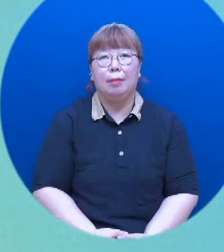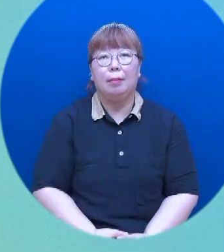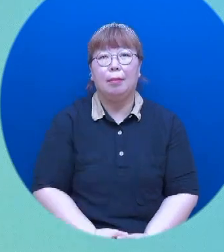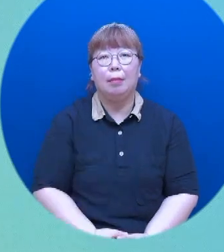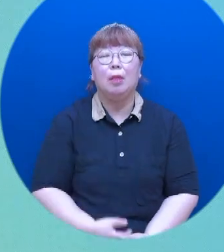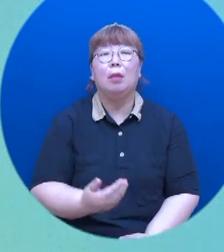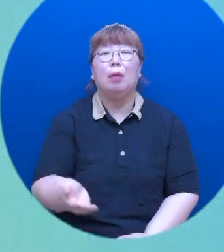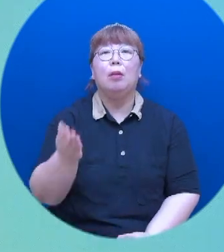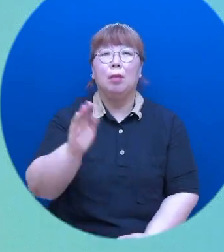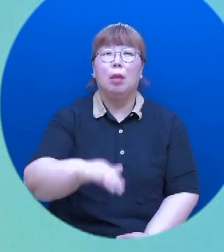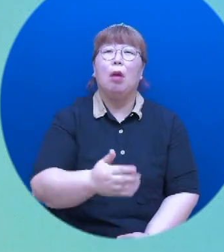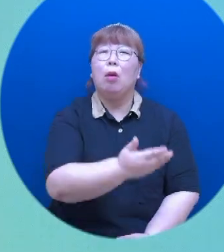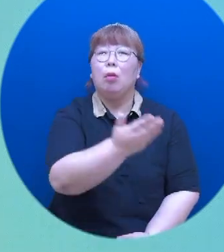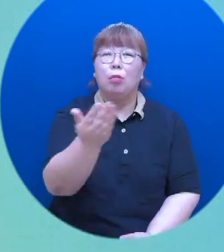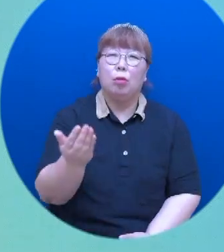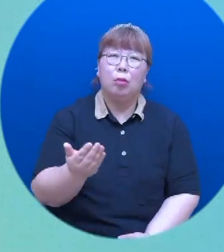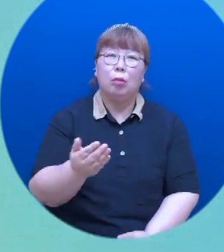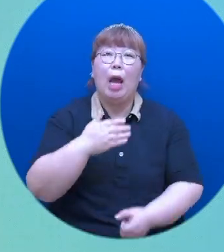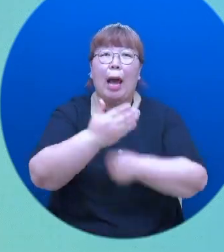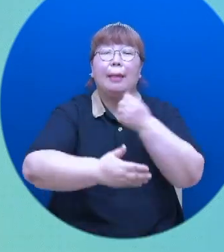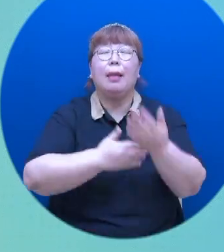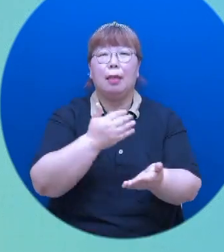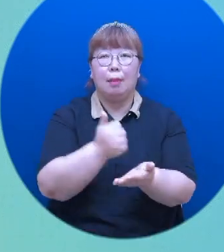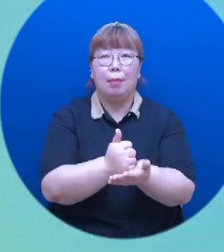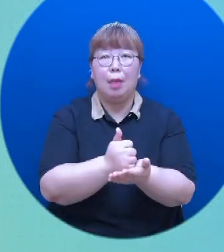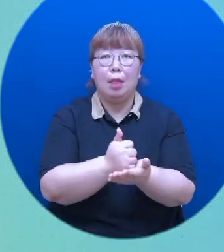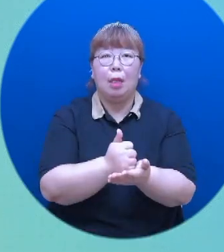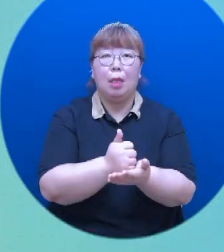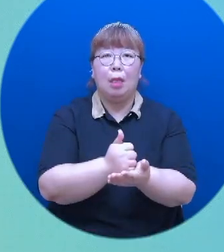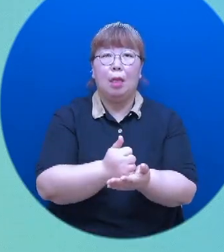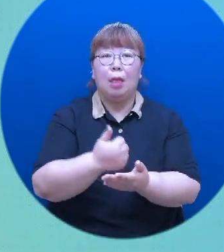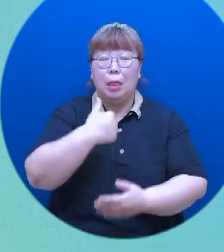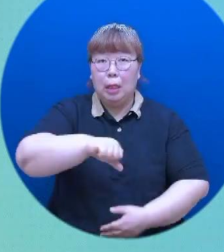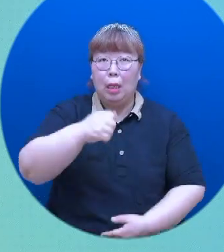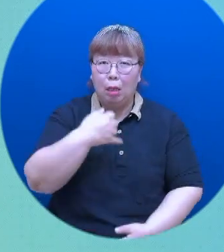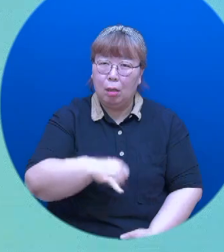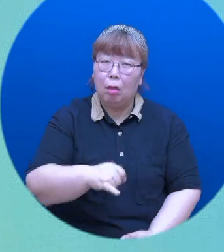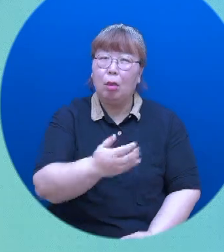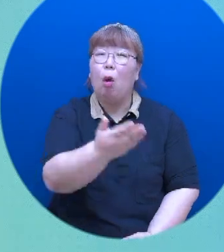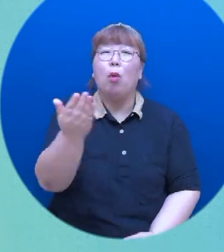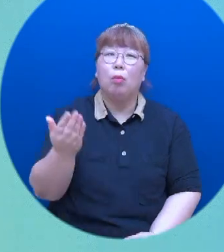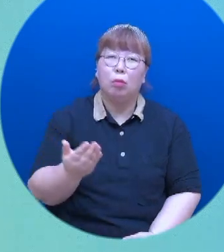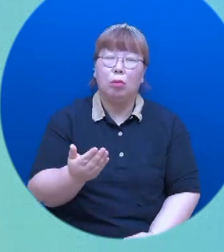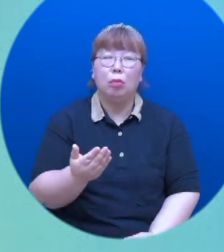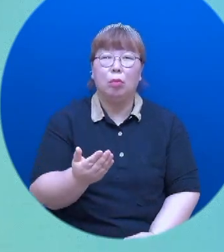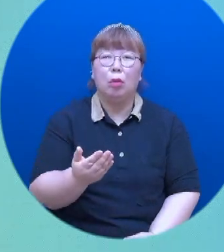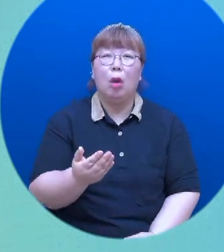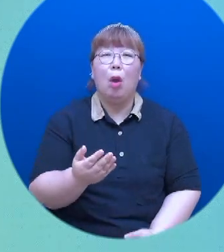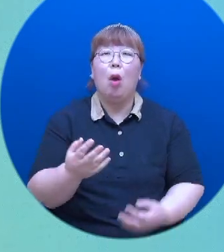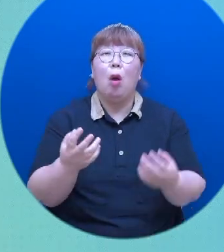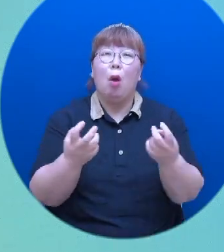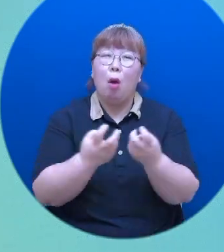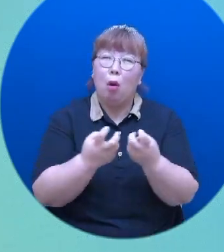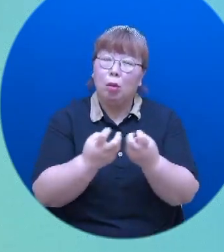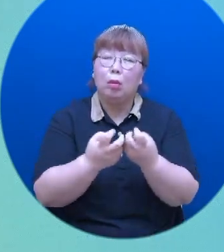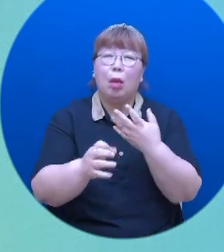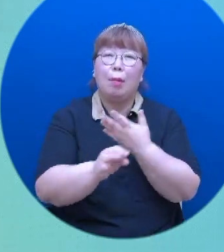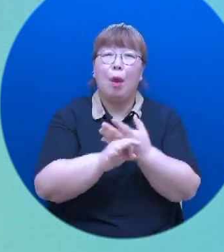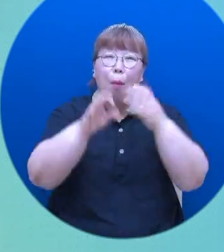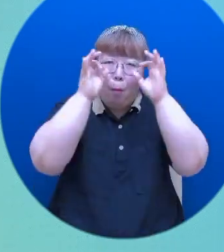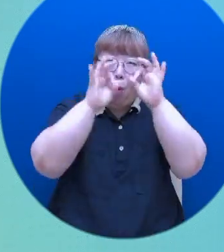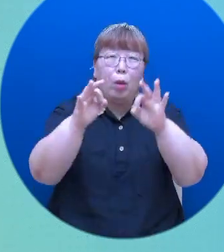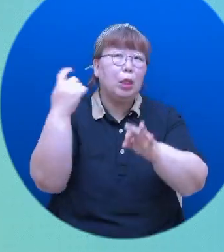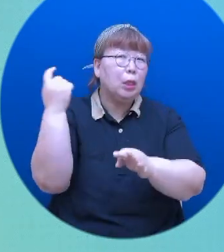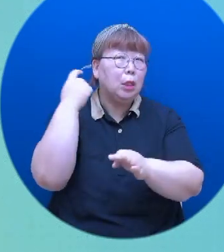그런데 여러분, 하나님께서 하나님의 자녀들로 하여금 어떻게 하든지 보이는 것, 들려지는 것